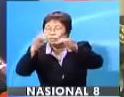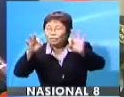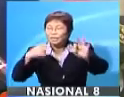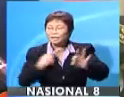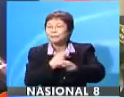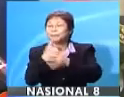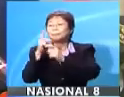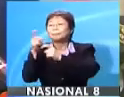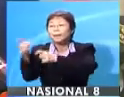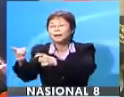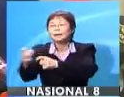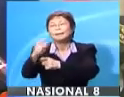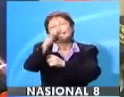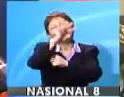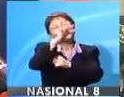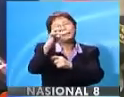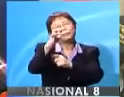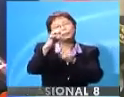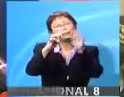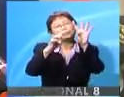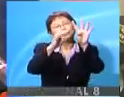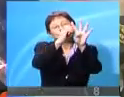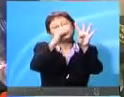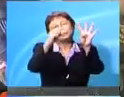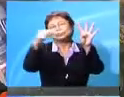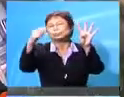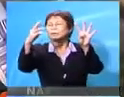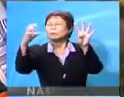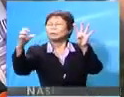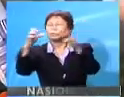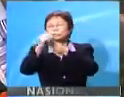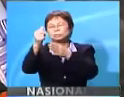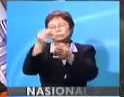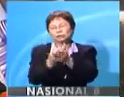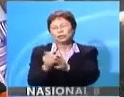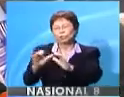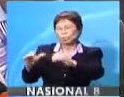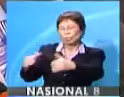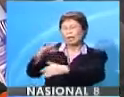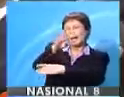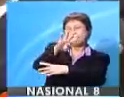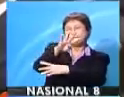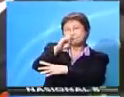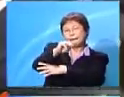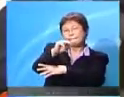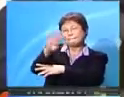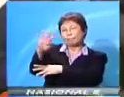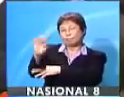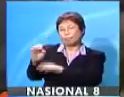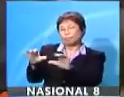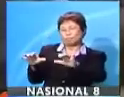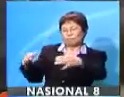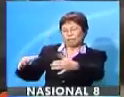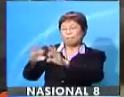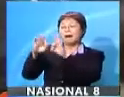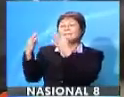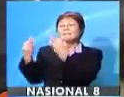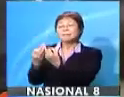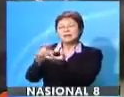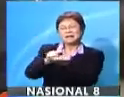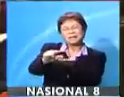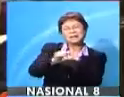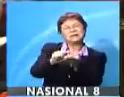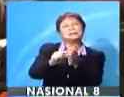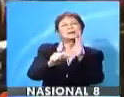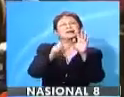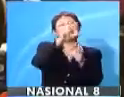dia boleh dapat lebih kurang dalam RM400 ke RM600. Golongan M40 adalah kelompok isi rumah yang berpendapatan